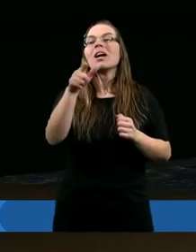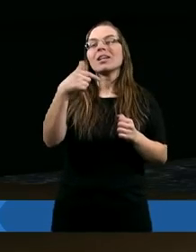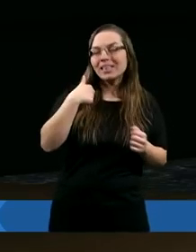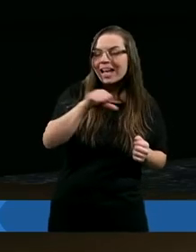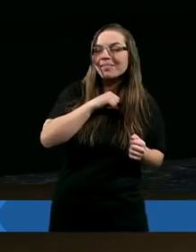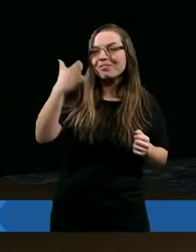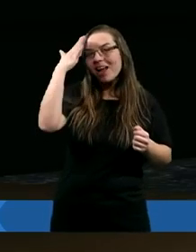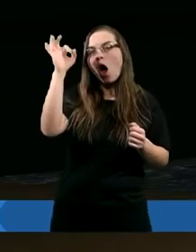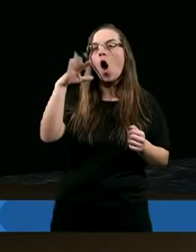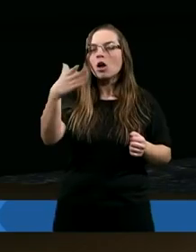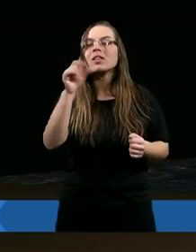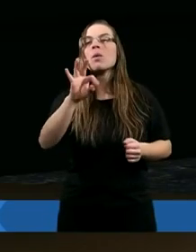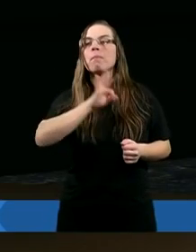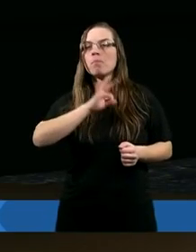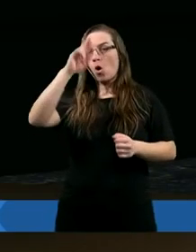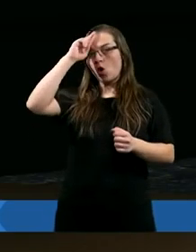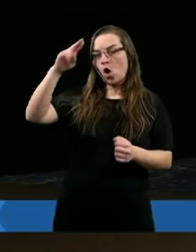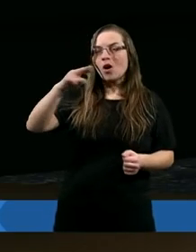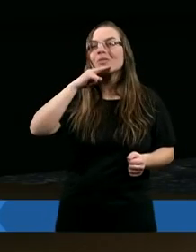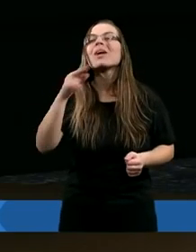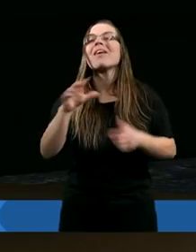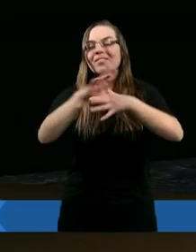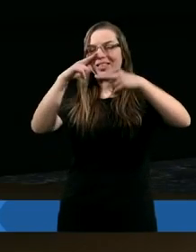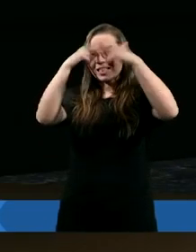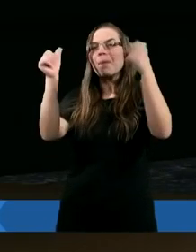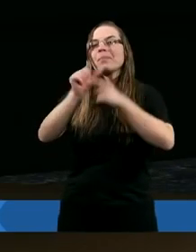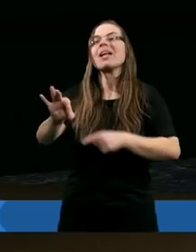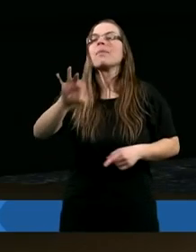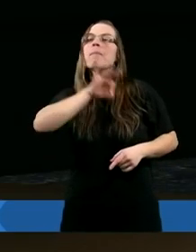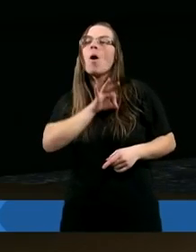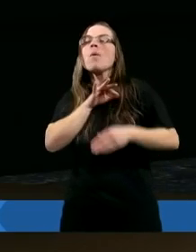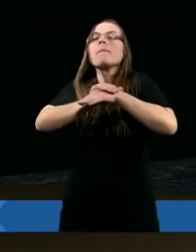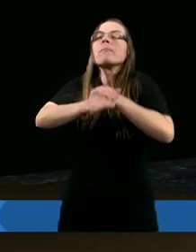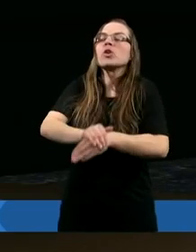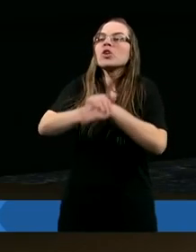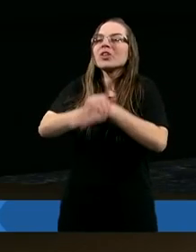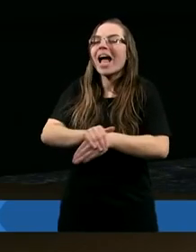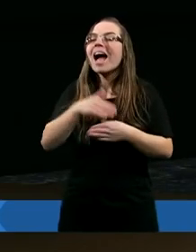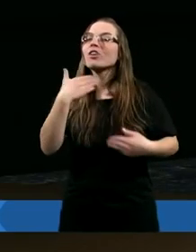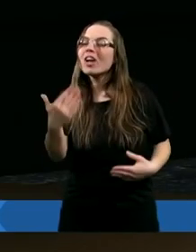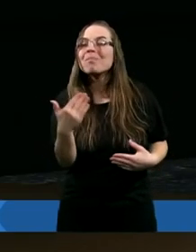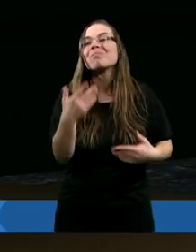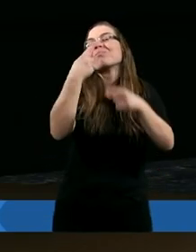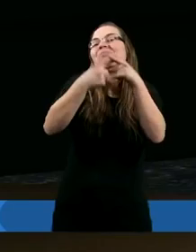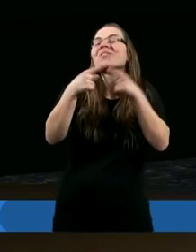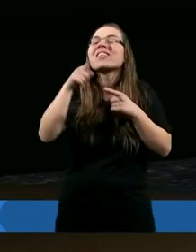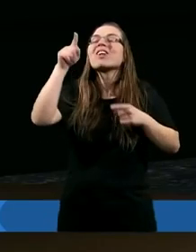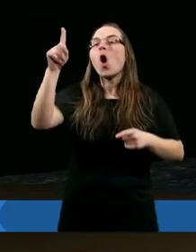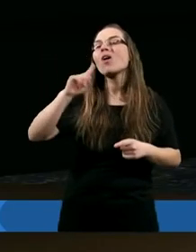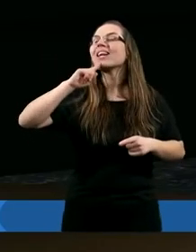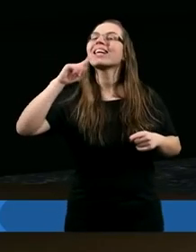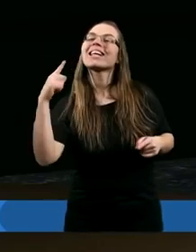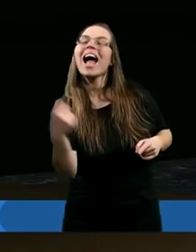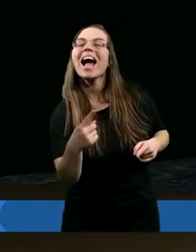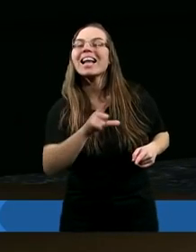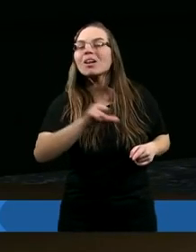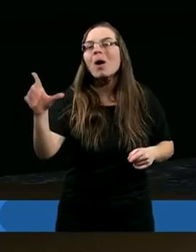wiem o tym, że mój Ojciec w niebie jest moim przyjacielem. Przecież On zesłał